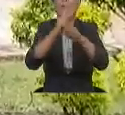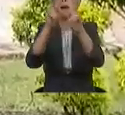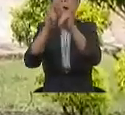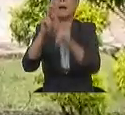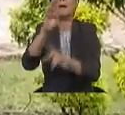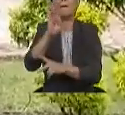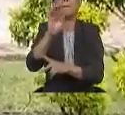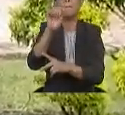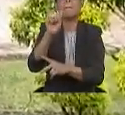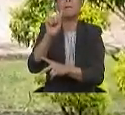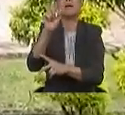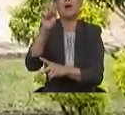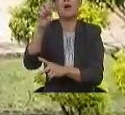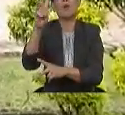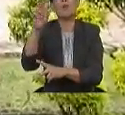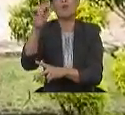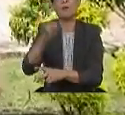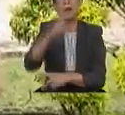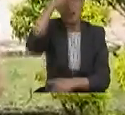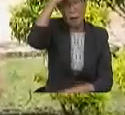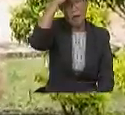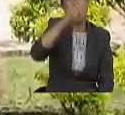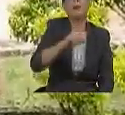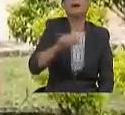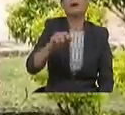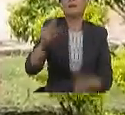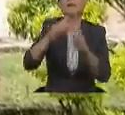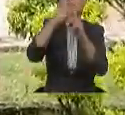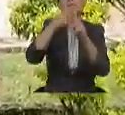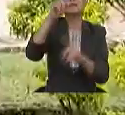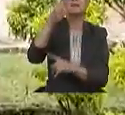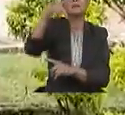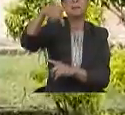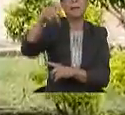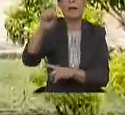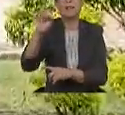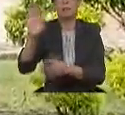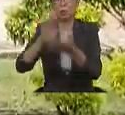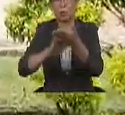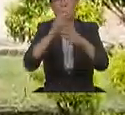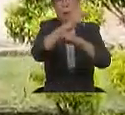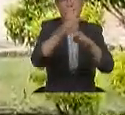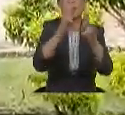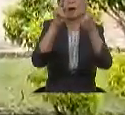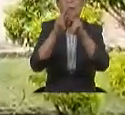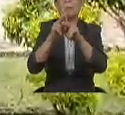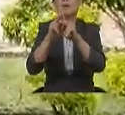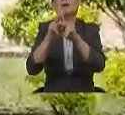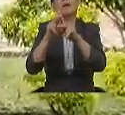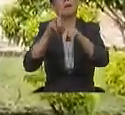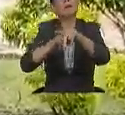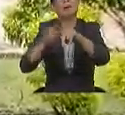Bridge juga abdurrafi Din Nazi calon Pati schwaber 1 PSG di sekolah kebangsaan Kampung Pluit